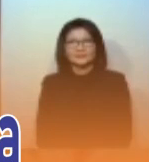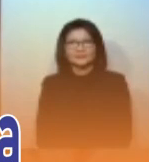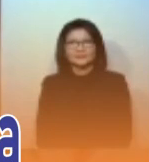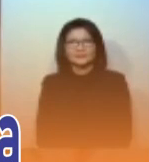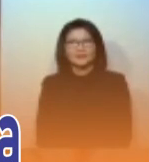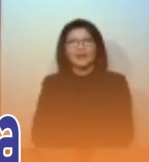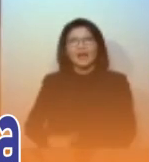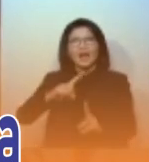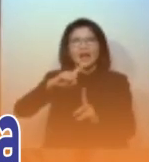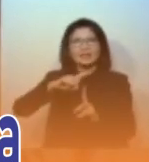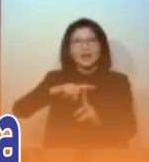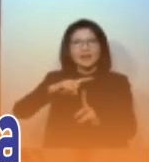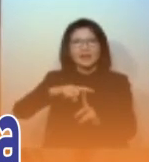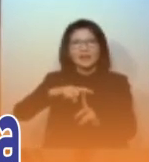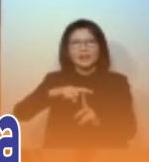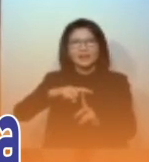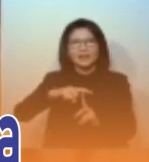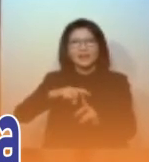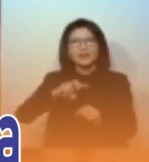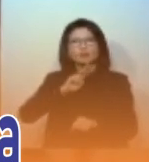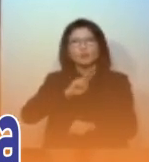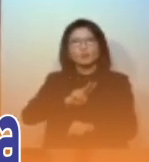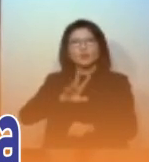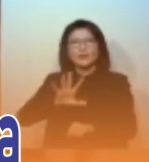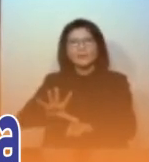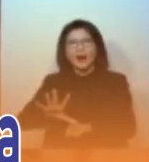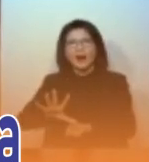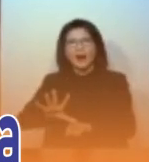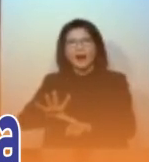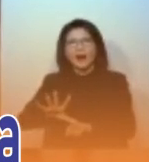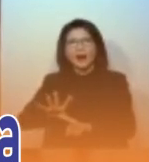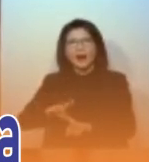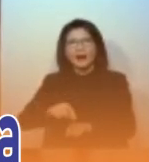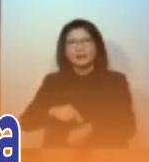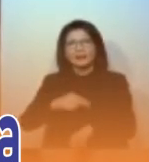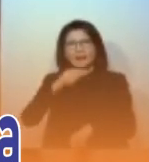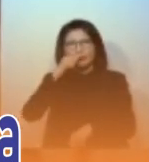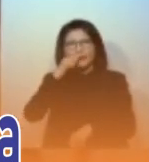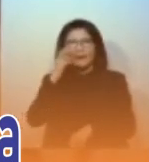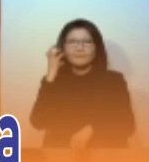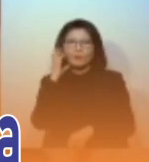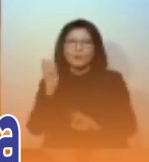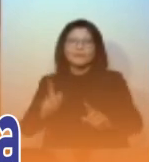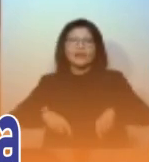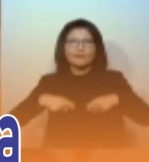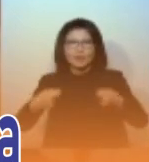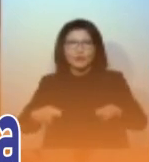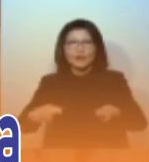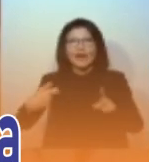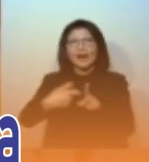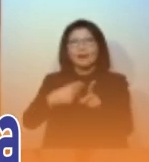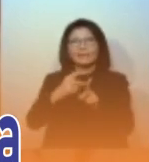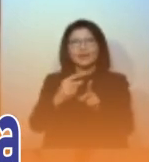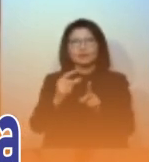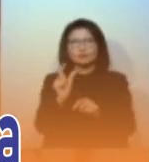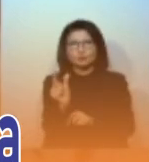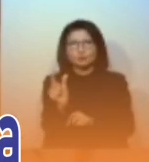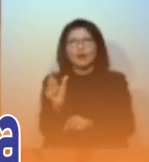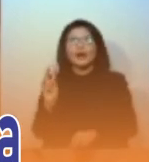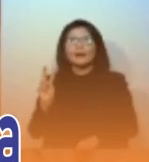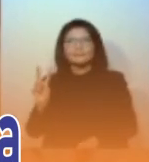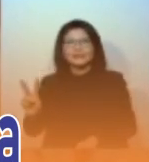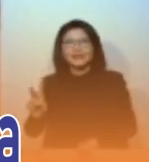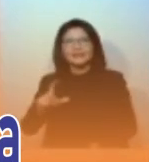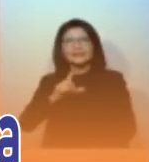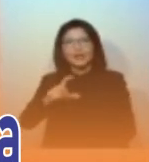Pada tanggal 25, Pak Prabowo mendaftar ke KPU sebagai pasangan calon presiden,